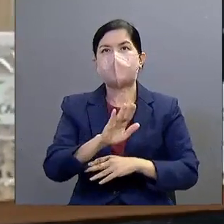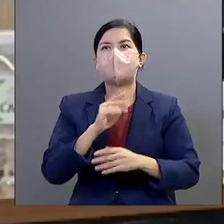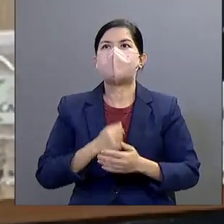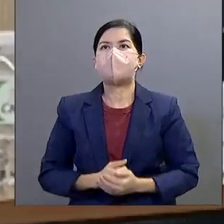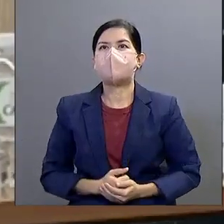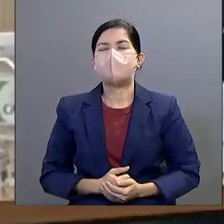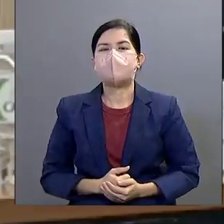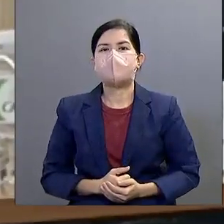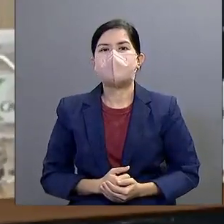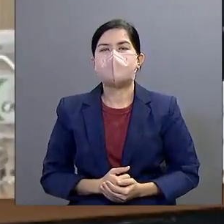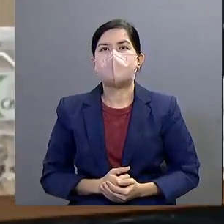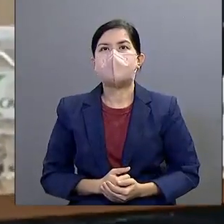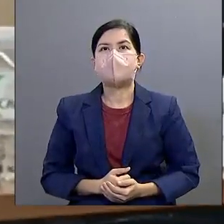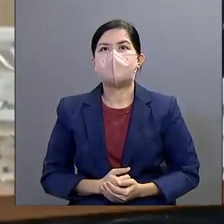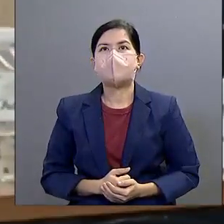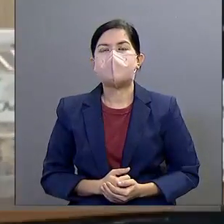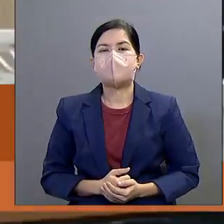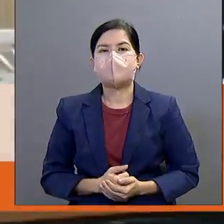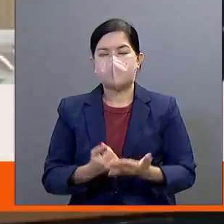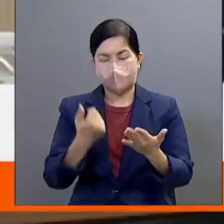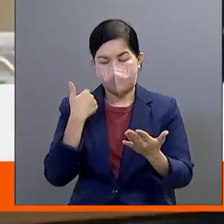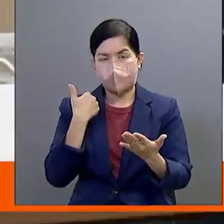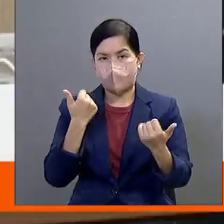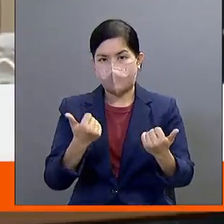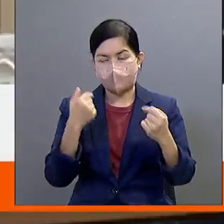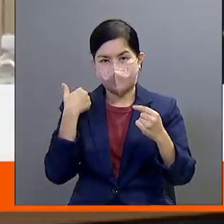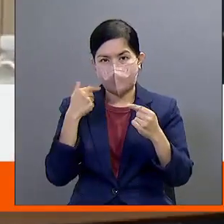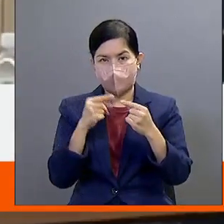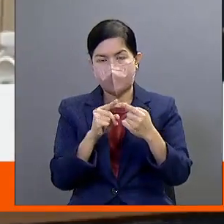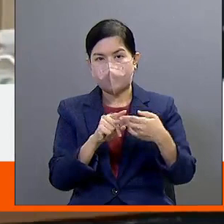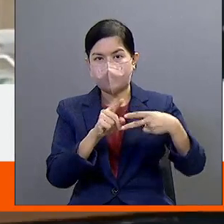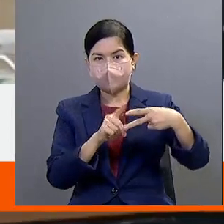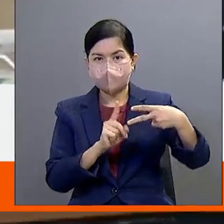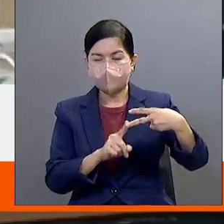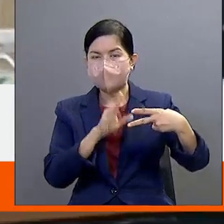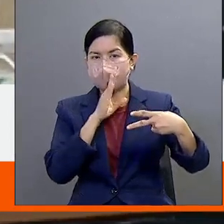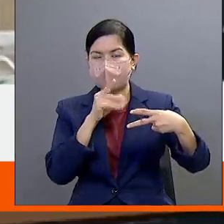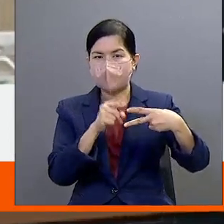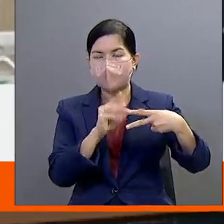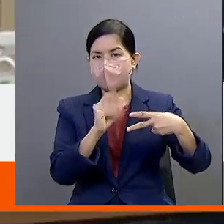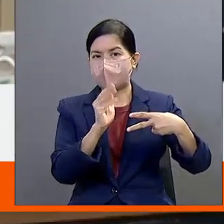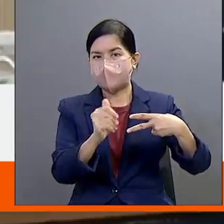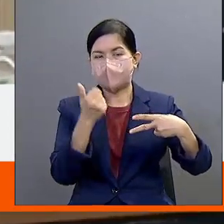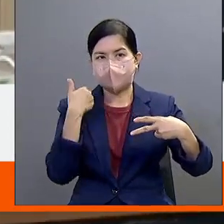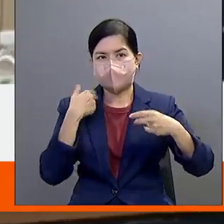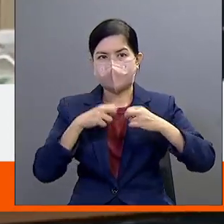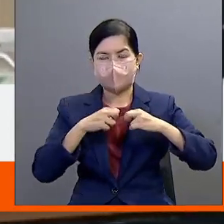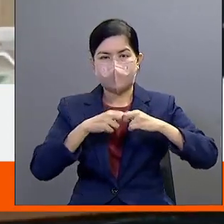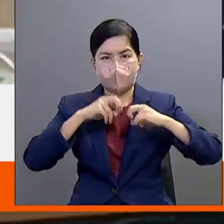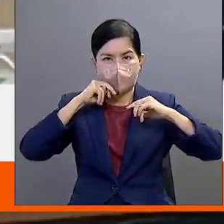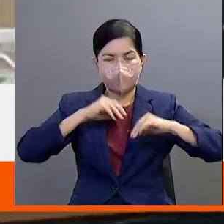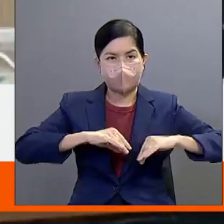จริงก็ต้องมีเส้นทางที่สองไว้กรณีถ้าเส้นทางหลักท่วมจริงๆเพื่อไม่กระทบ